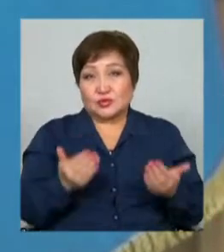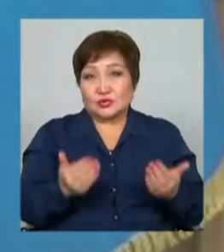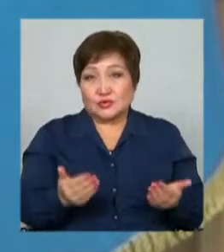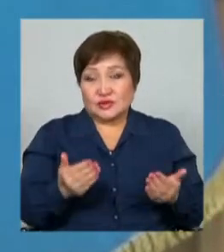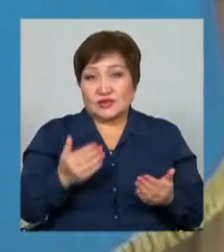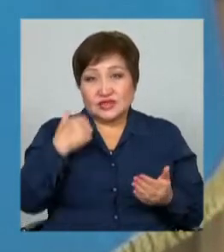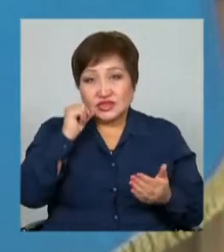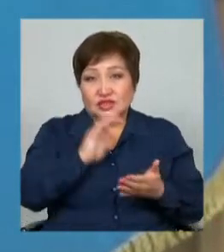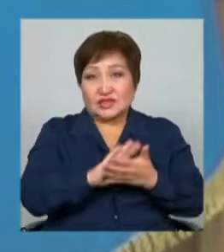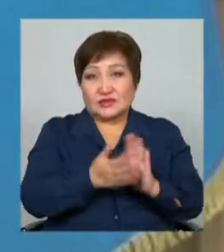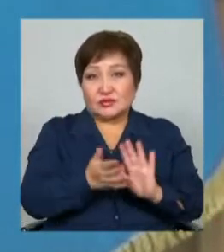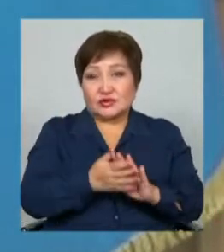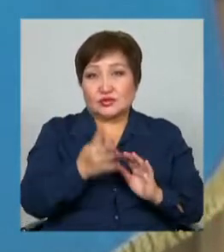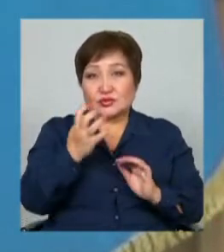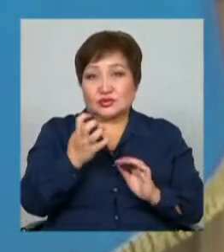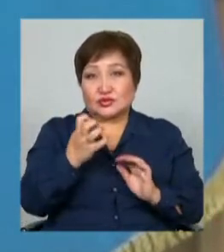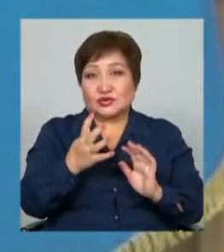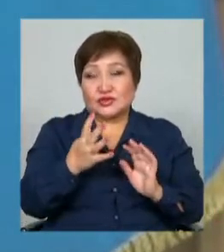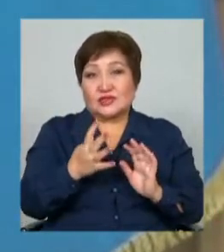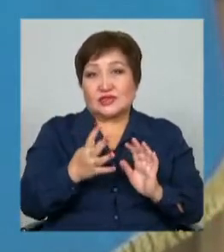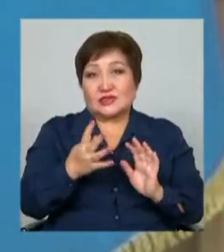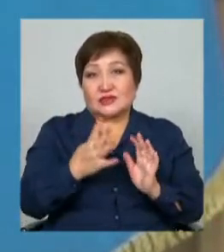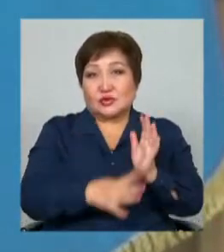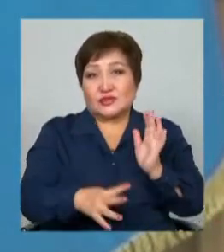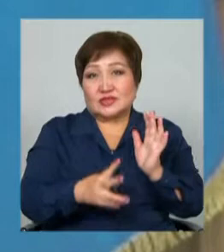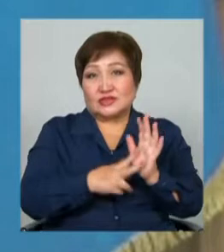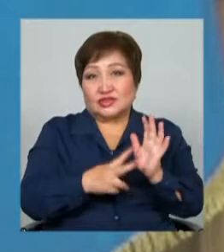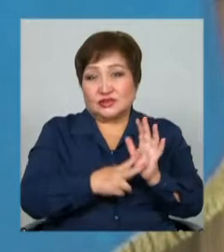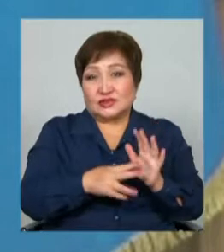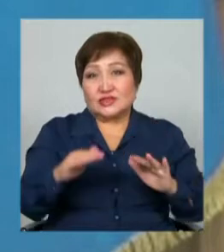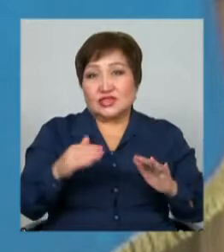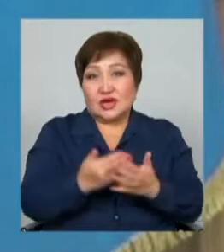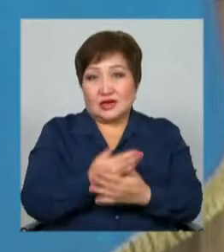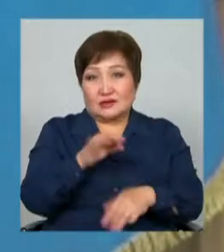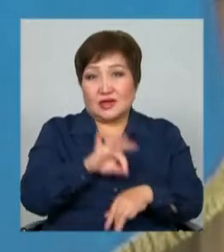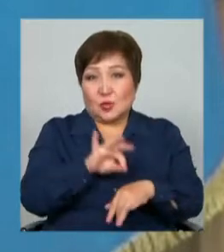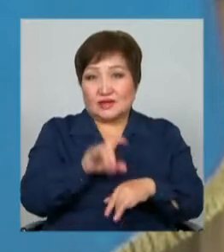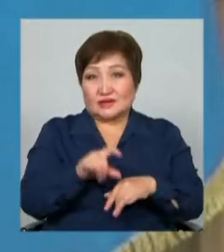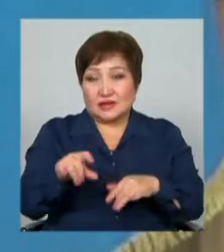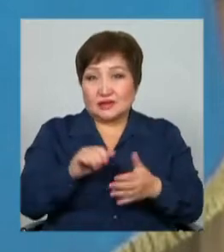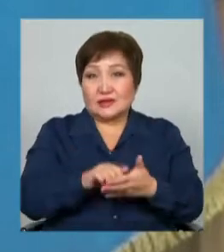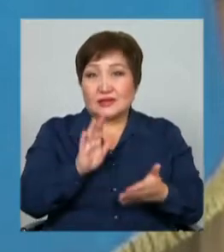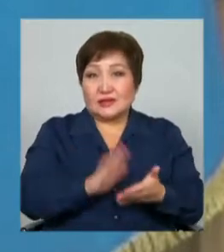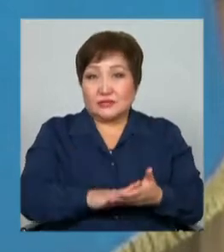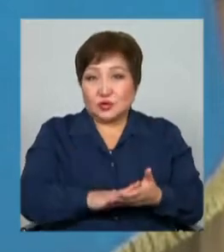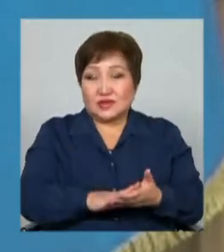жағдай бойынша 497-98 жаңа науқастар тіркеліп отыр. Яғни,